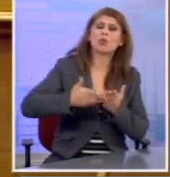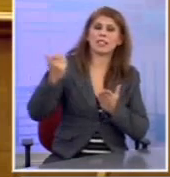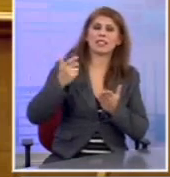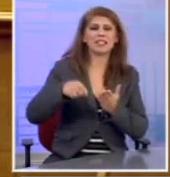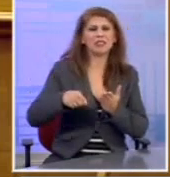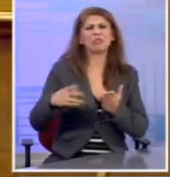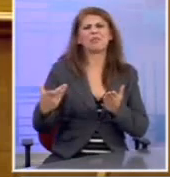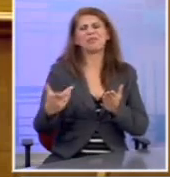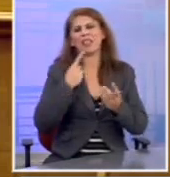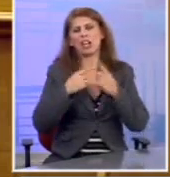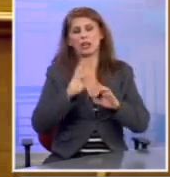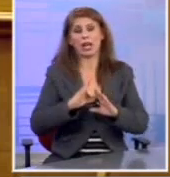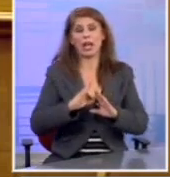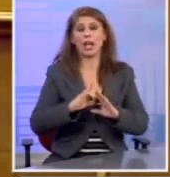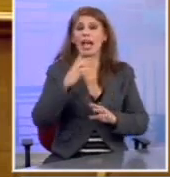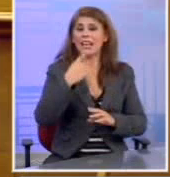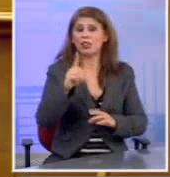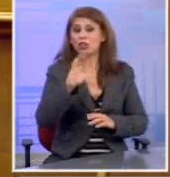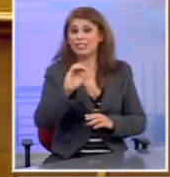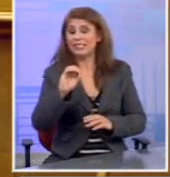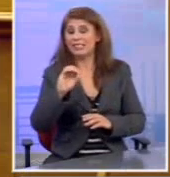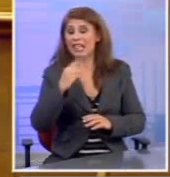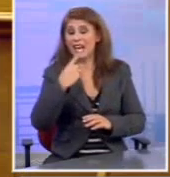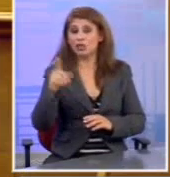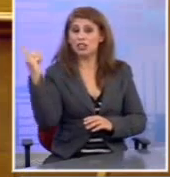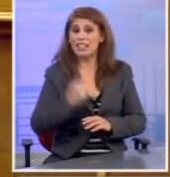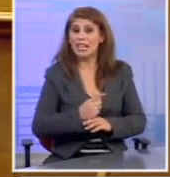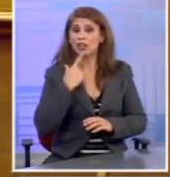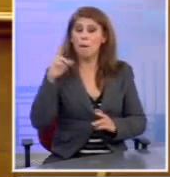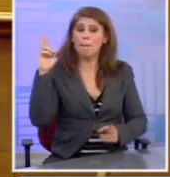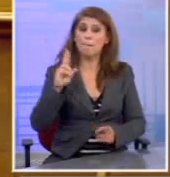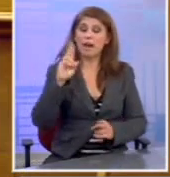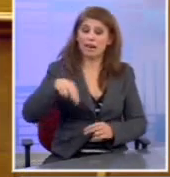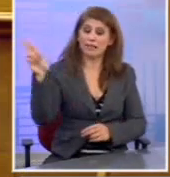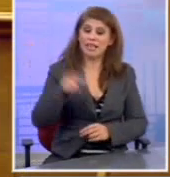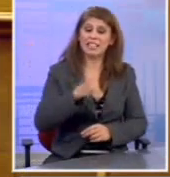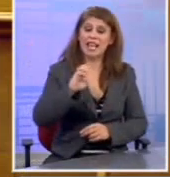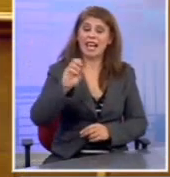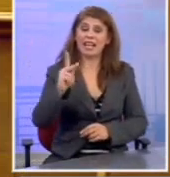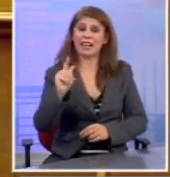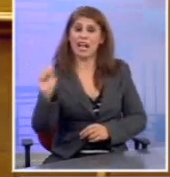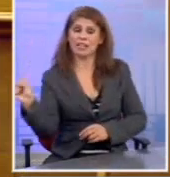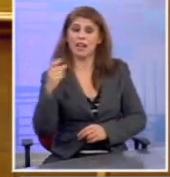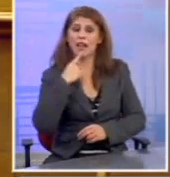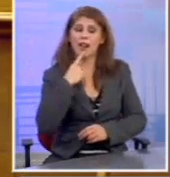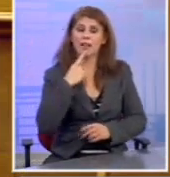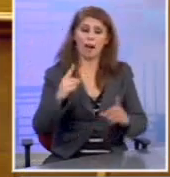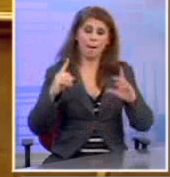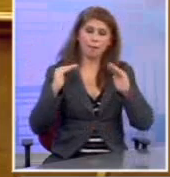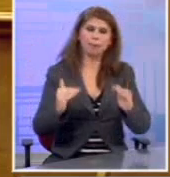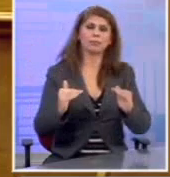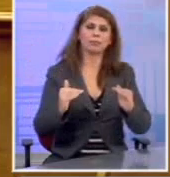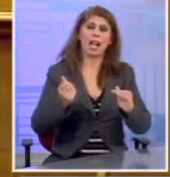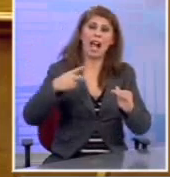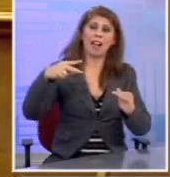Έλεγε: πλήρης και άμεση κατάργηση του ΕΚΑΣ επιβάλλεται από τη συμφωνία. Έλεγε: το πάγωμα των αυξήσεων είναι εκ των όνου